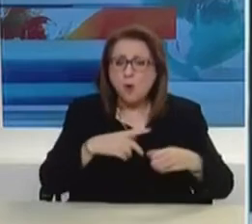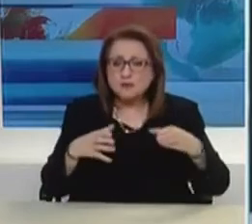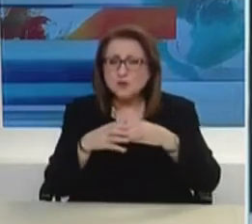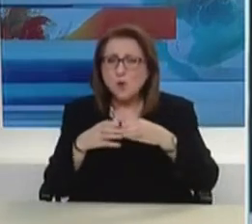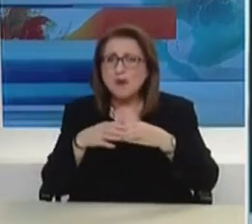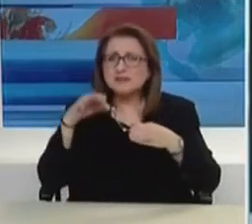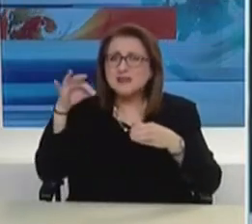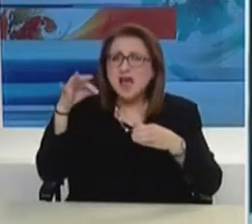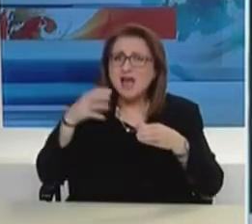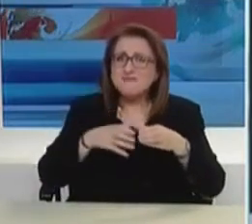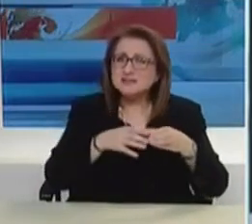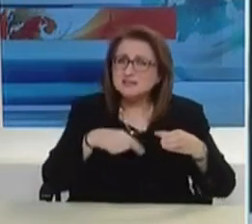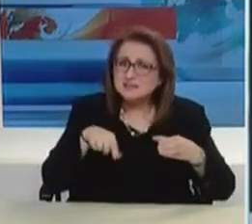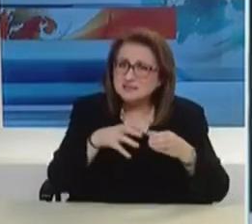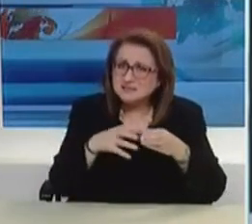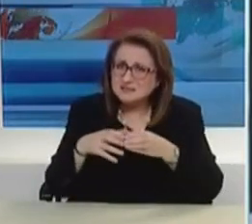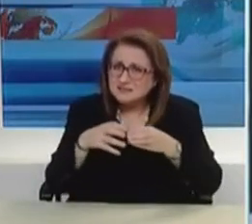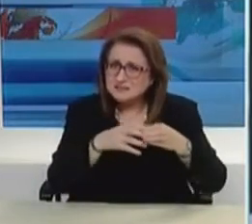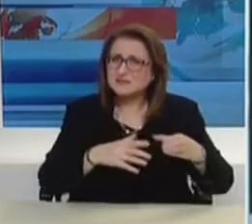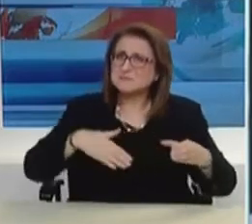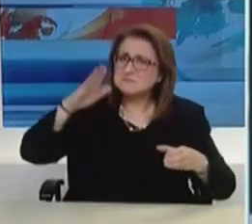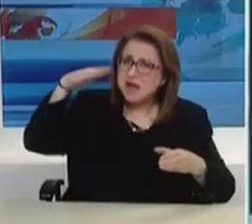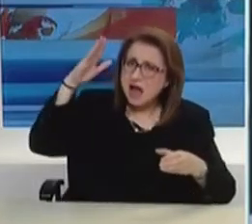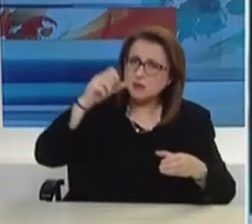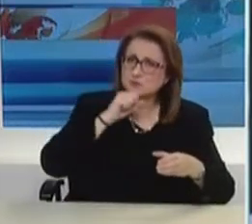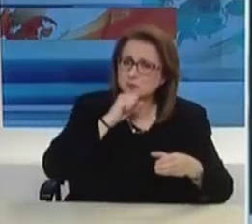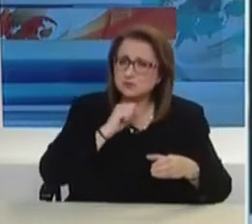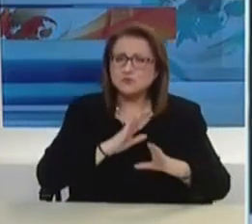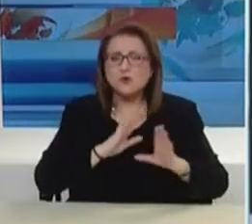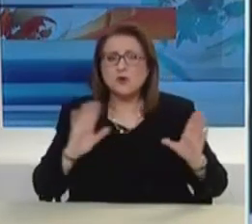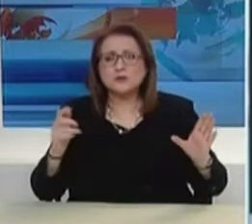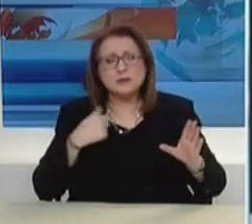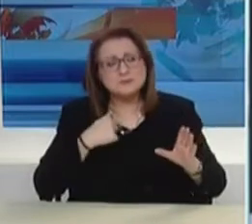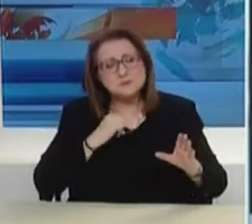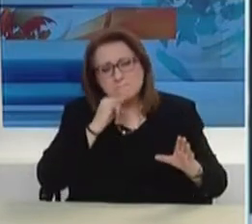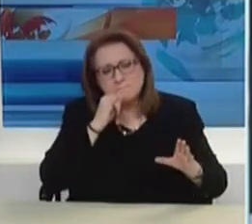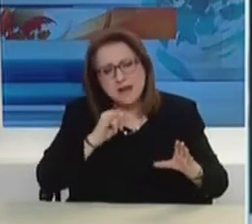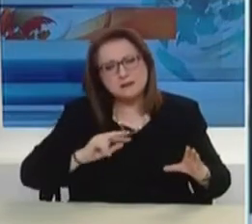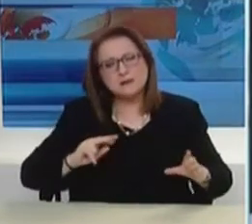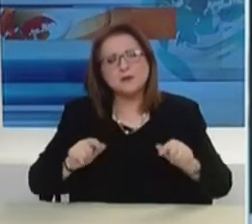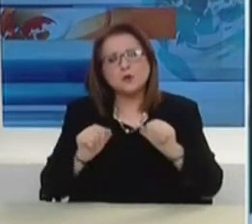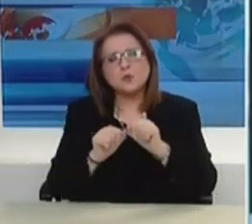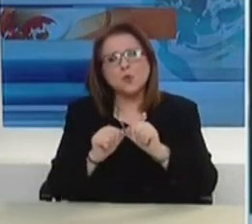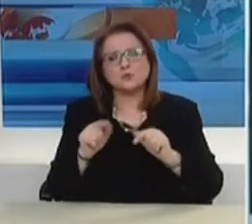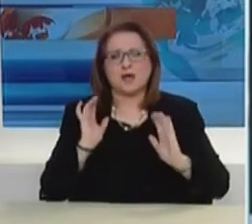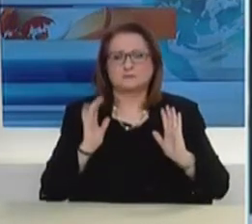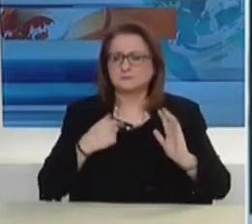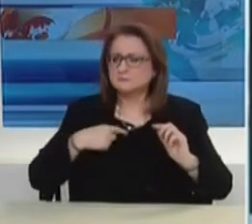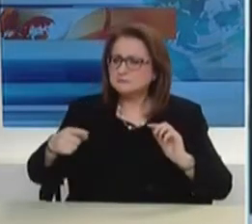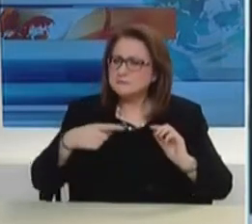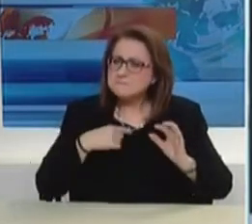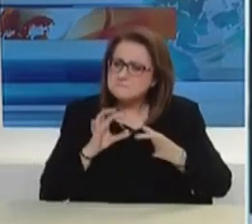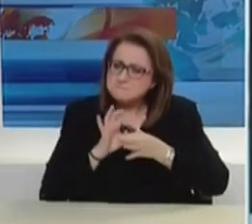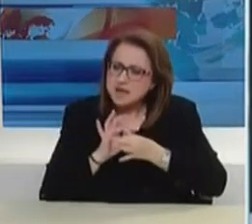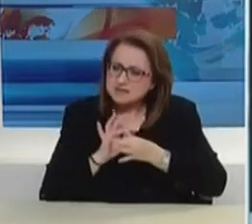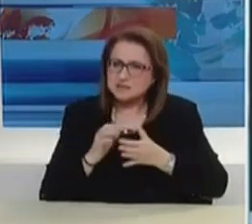τους ανθρώπους που είναι σε μια μεγαλύτερη ηλικία ότι θα είμαστε πάντα κοντά τους για να τους εξυπηρετήσουμε.